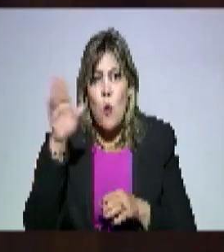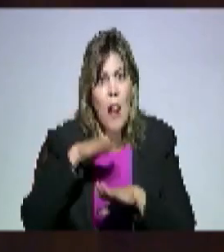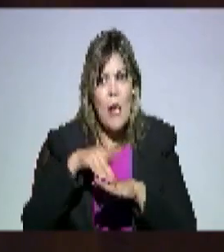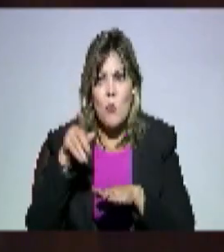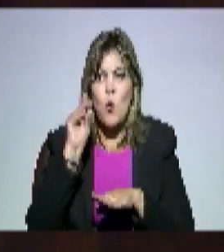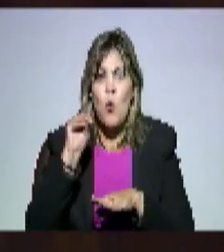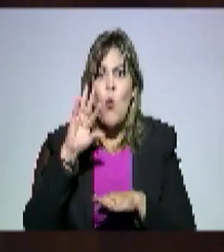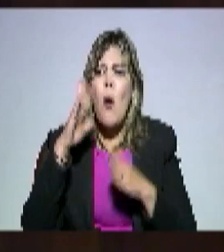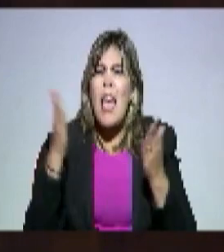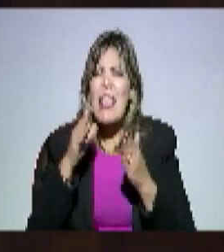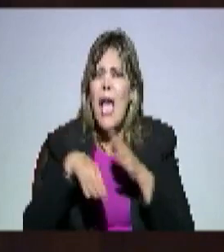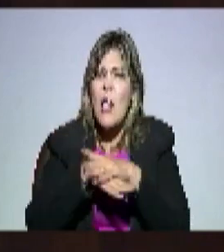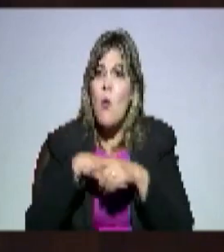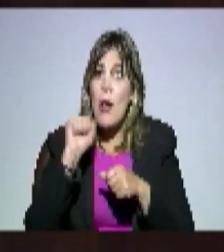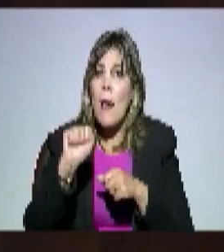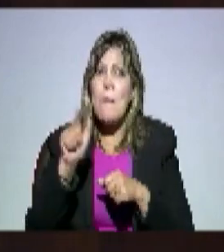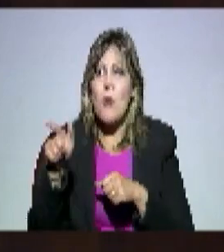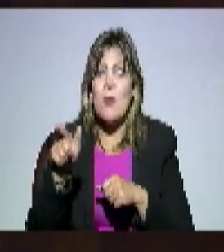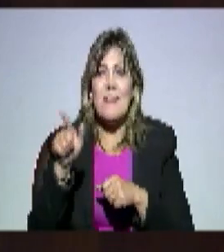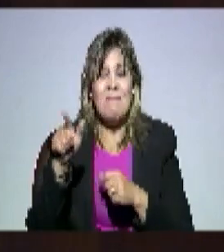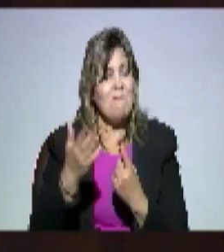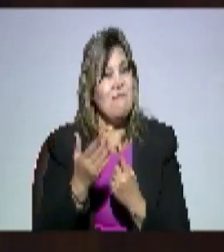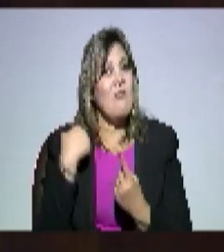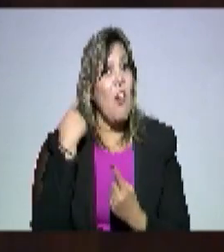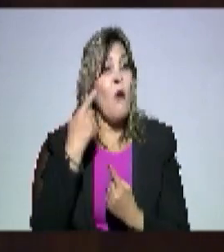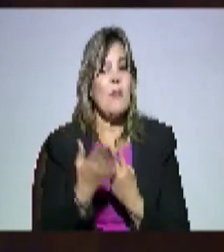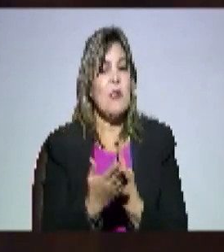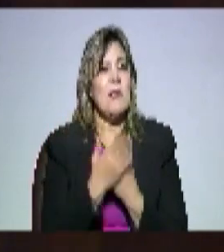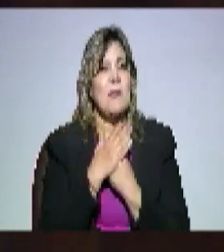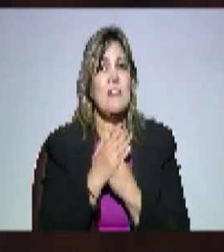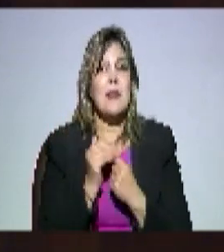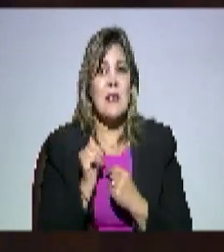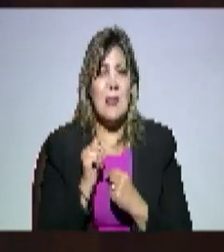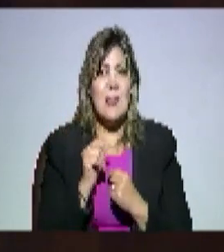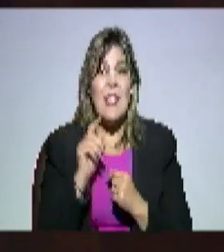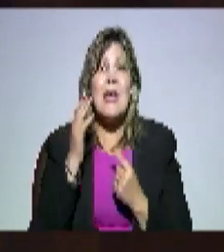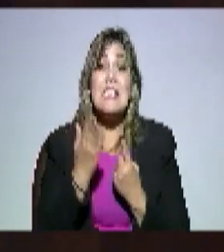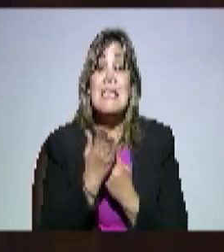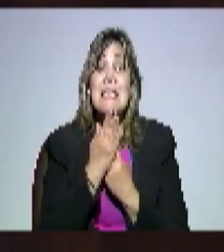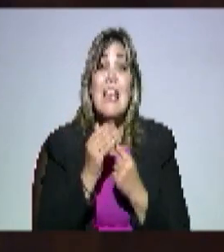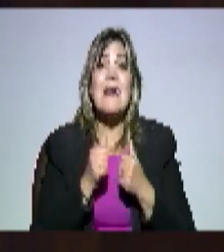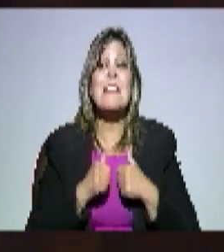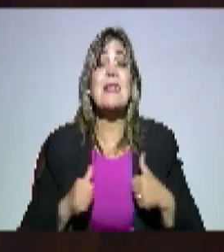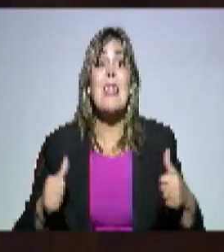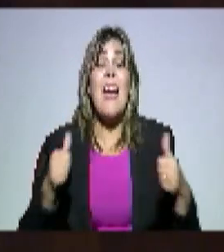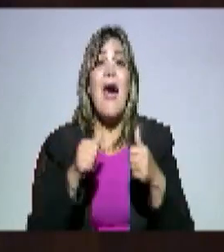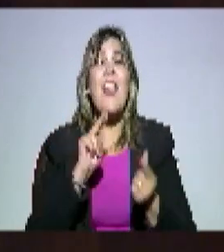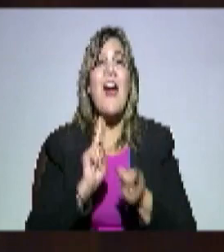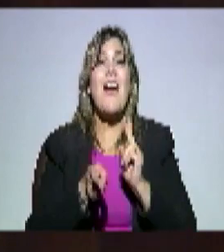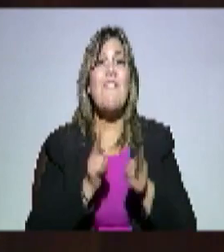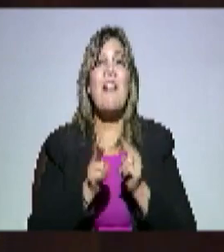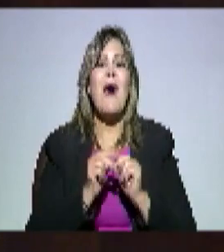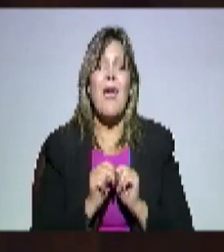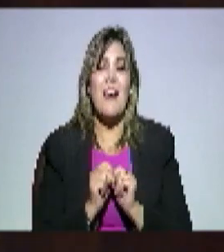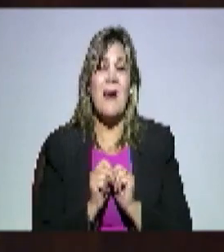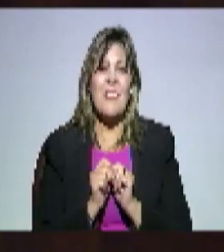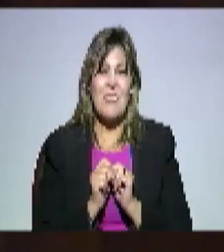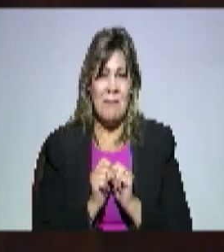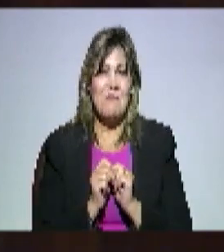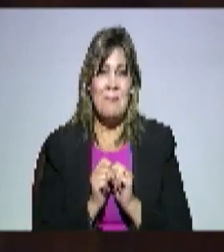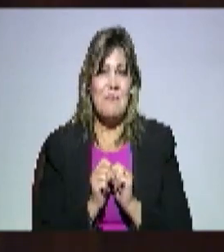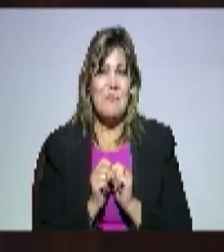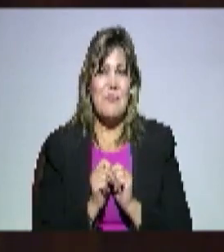ده ده الصديق اللي بيسند او القديس اللي بيسند سند اهل البيت سندت اهل